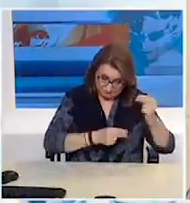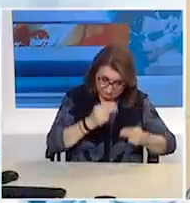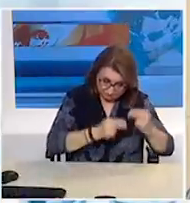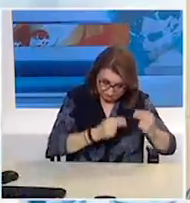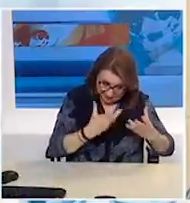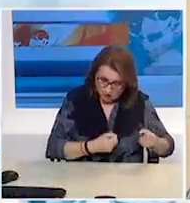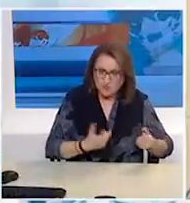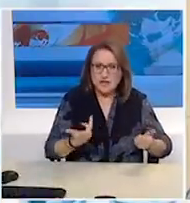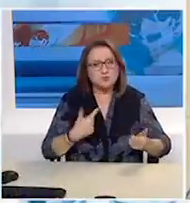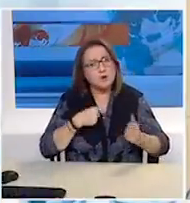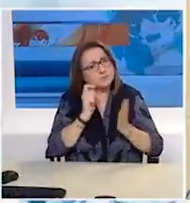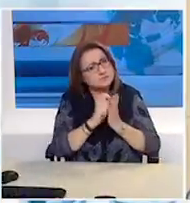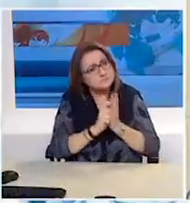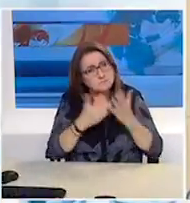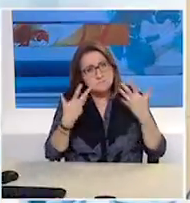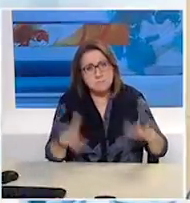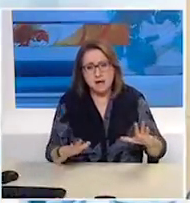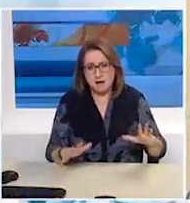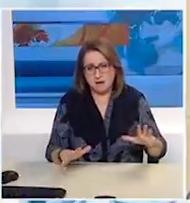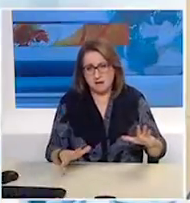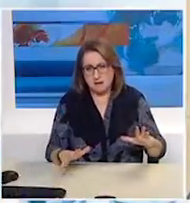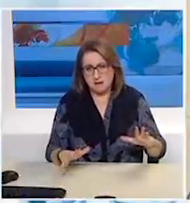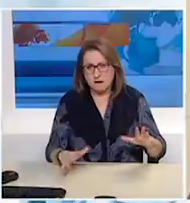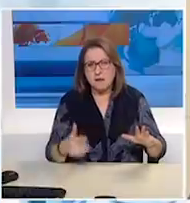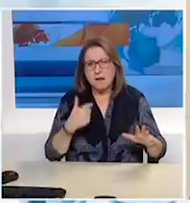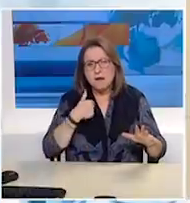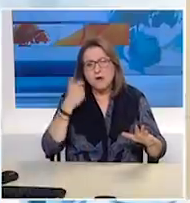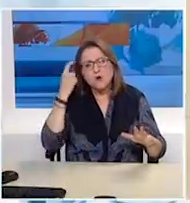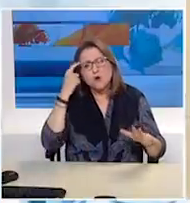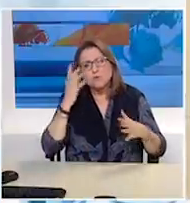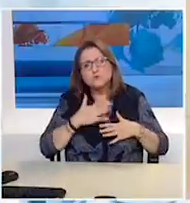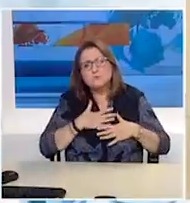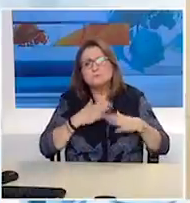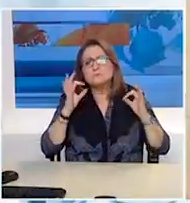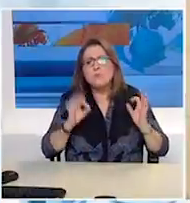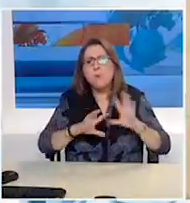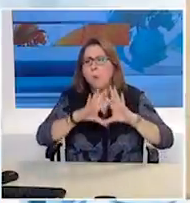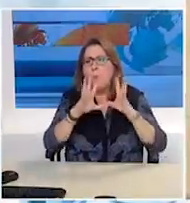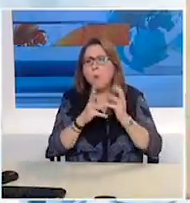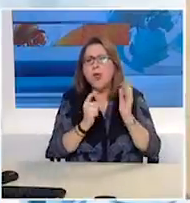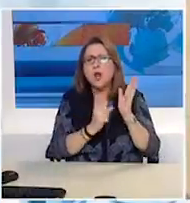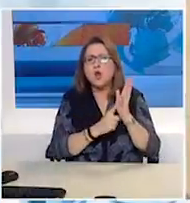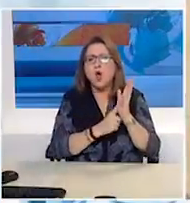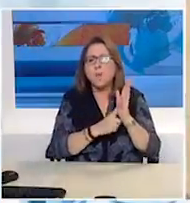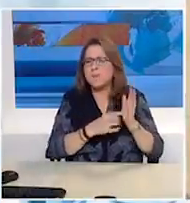κορονοϊού. Δεν νομίζω ότι όλα γίνονται όπως προβλέπετε. Δεν νομίζω ότι υπάρχει λόγος